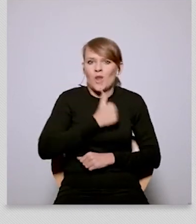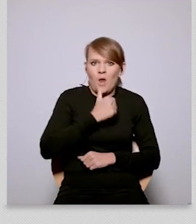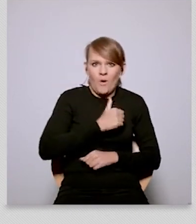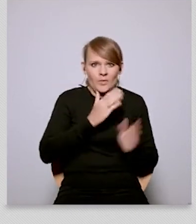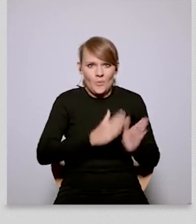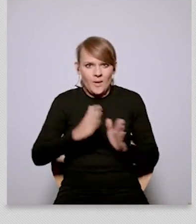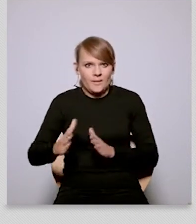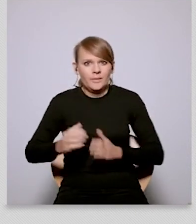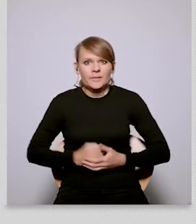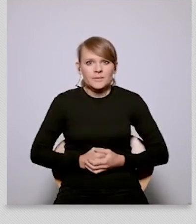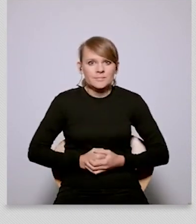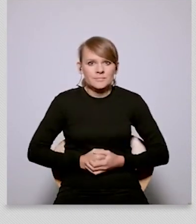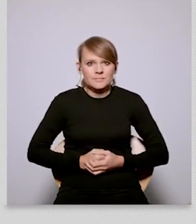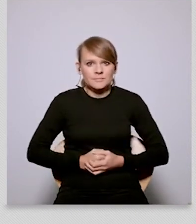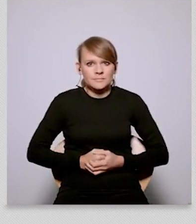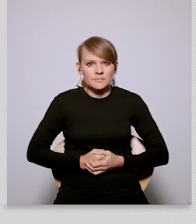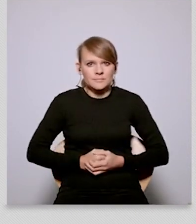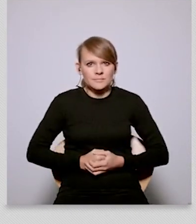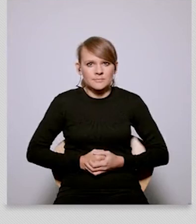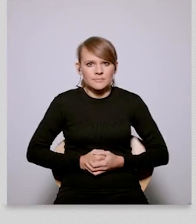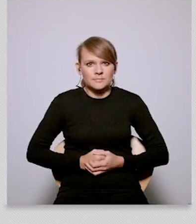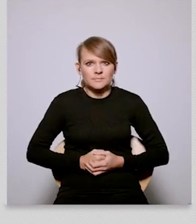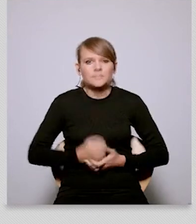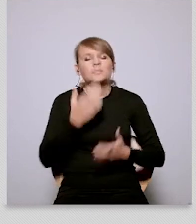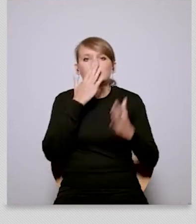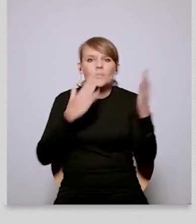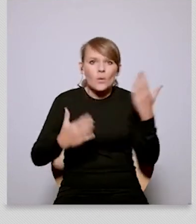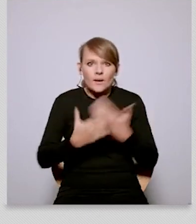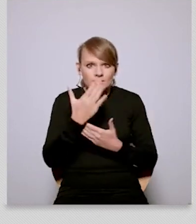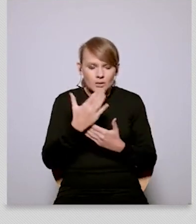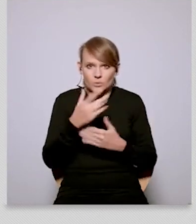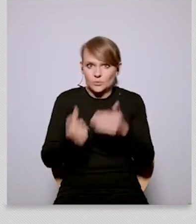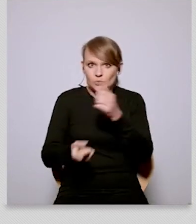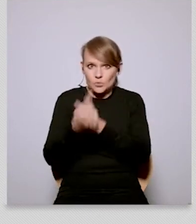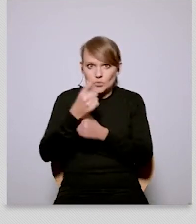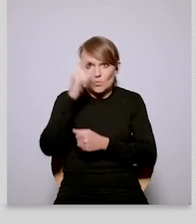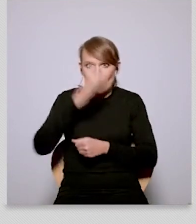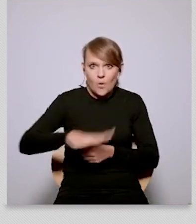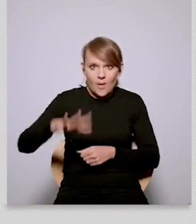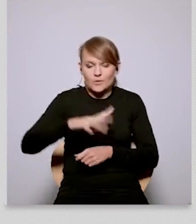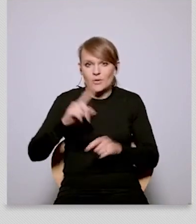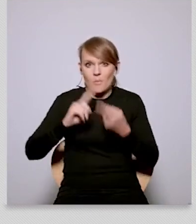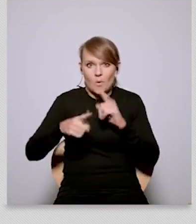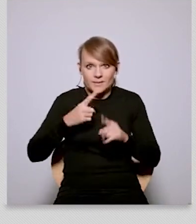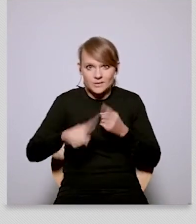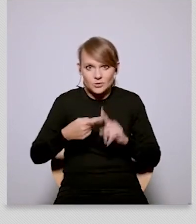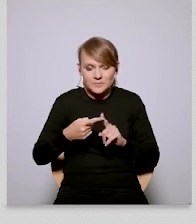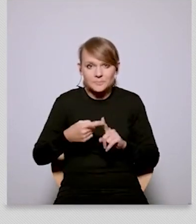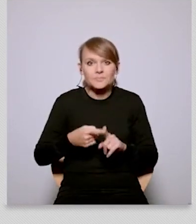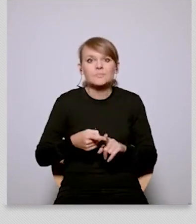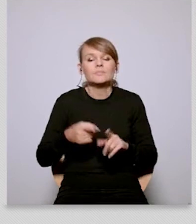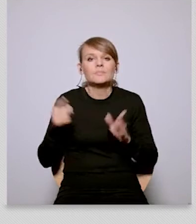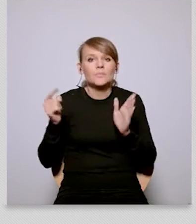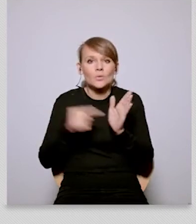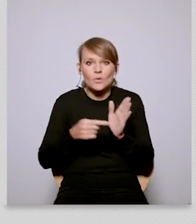okazało się że te konsekwencje społeczne i polityczne to jest dokładnie to